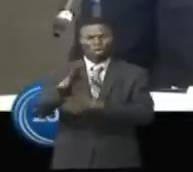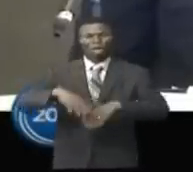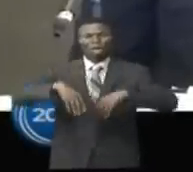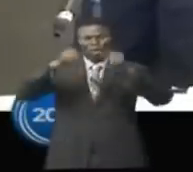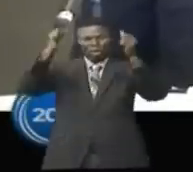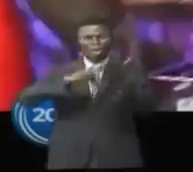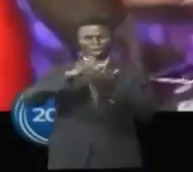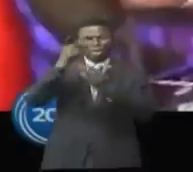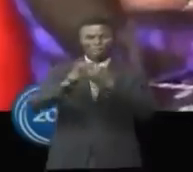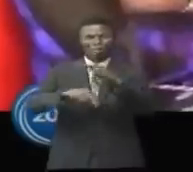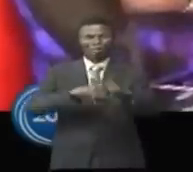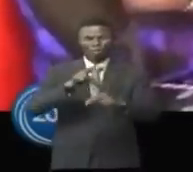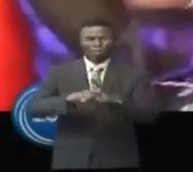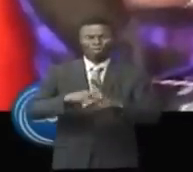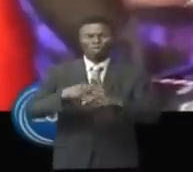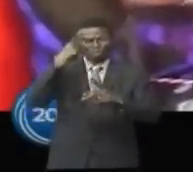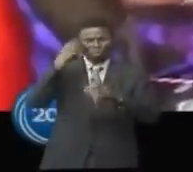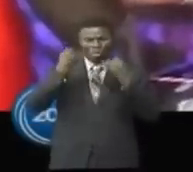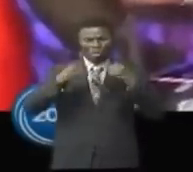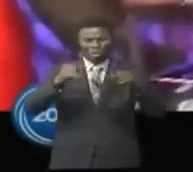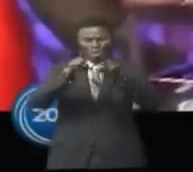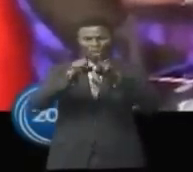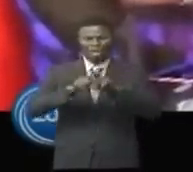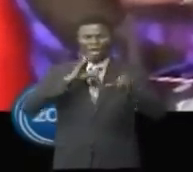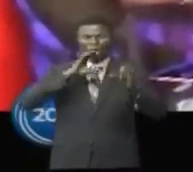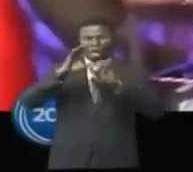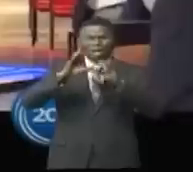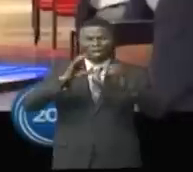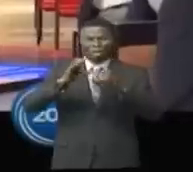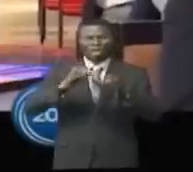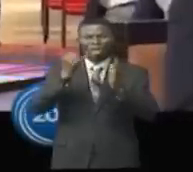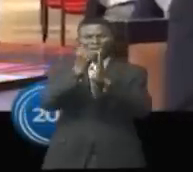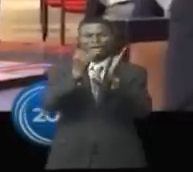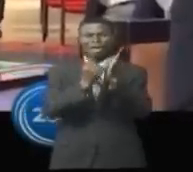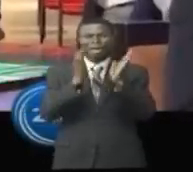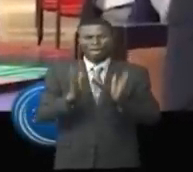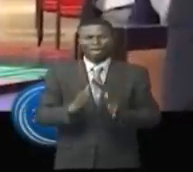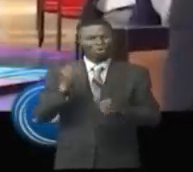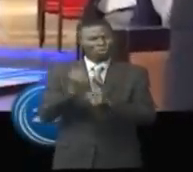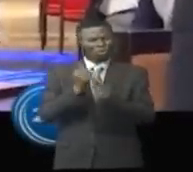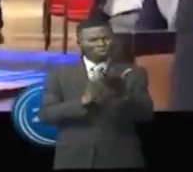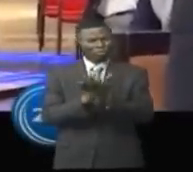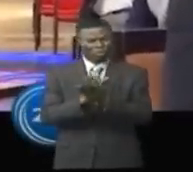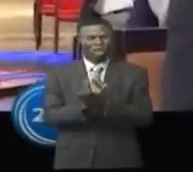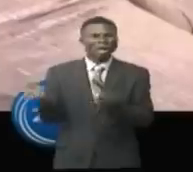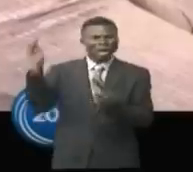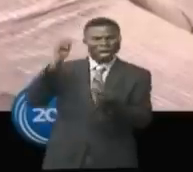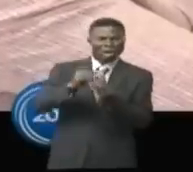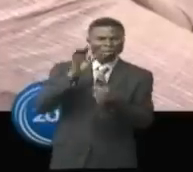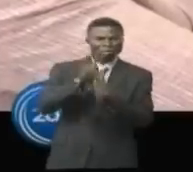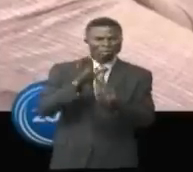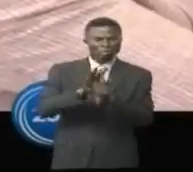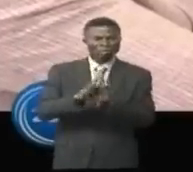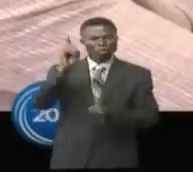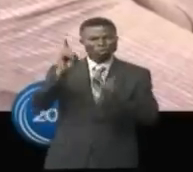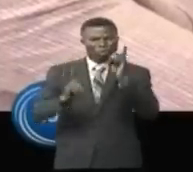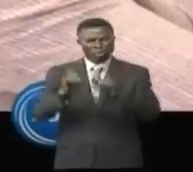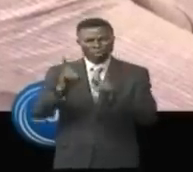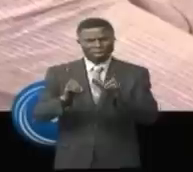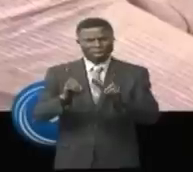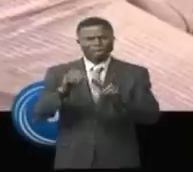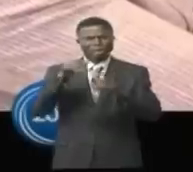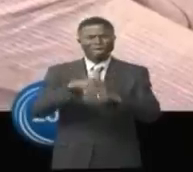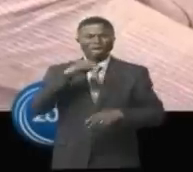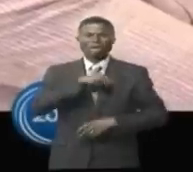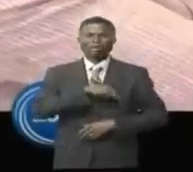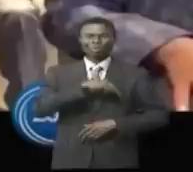un plan national de l'information et de la communication institutionnelle et opérationnelle qui intègre les différentes dimensions à la